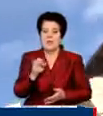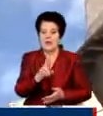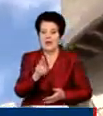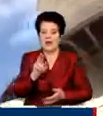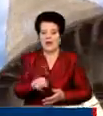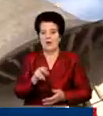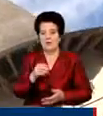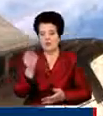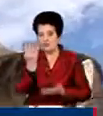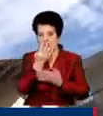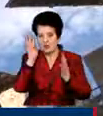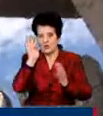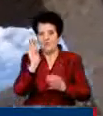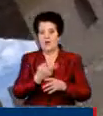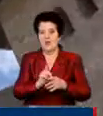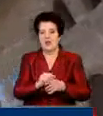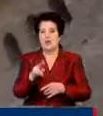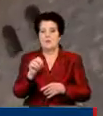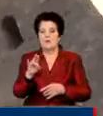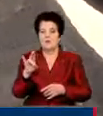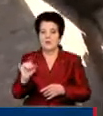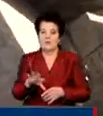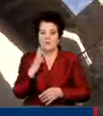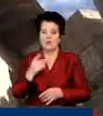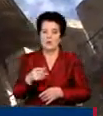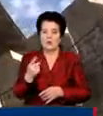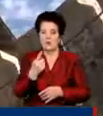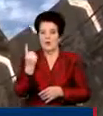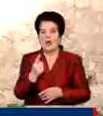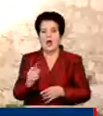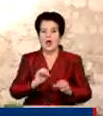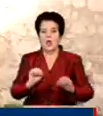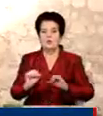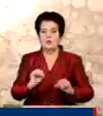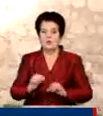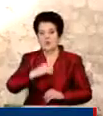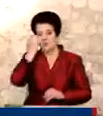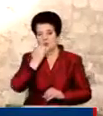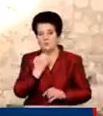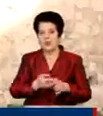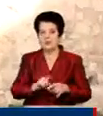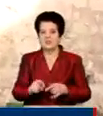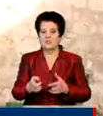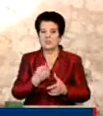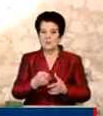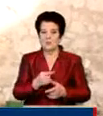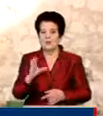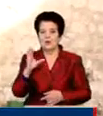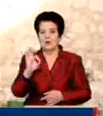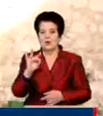și Sfânt, care este înmormântat la mănăstirea Putna, una din ctitoriile domnitorului. Pentru mine aceste nume, Hotin,